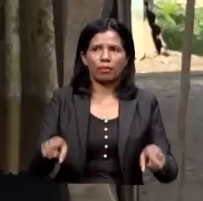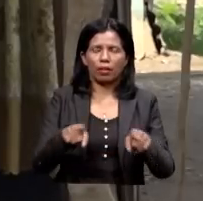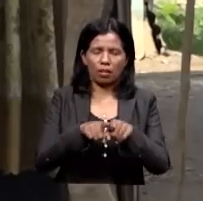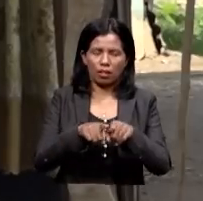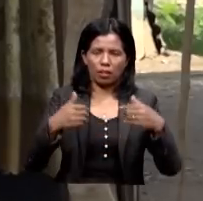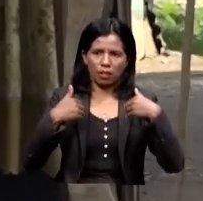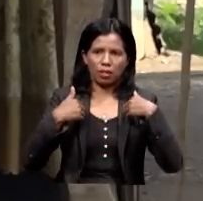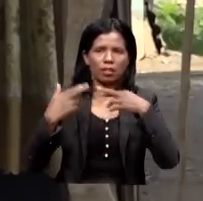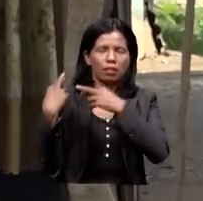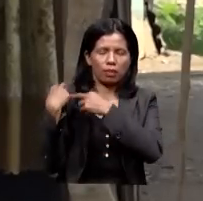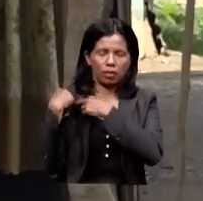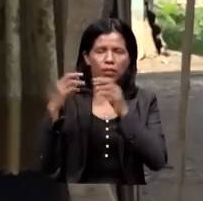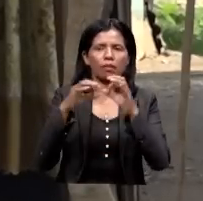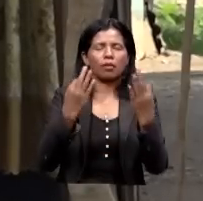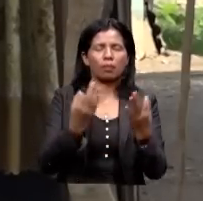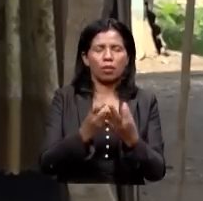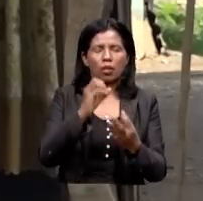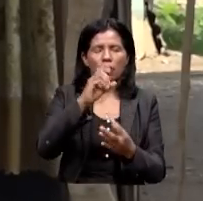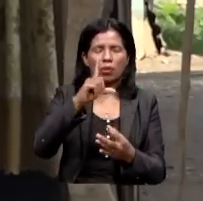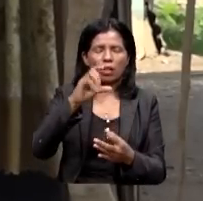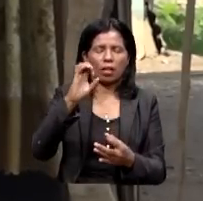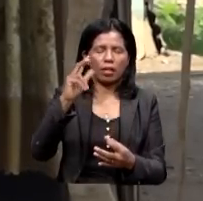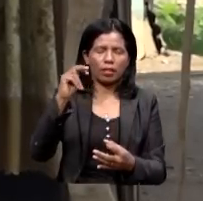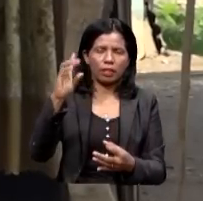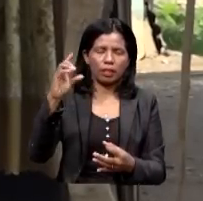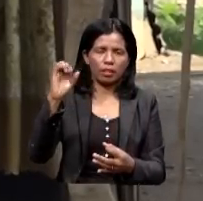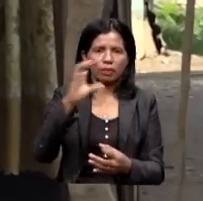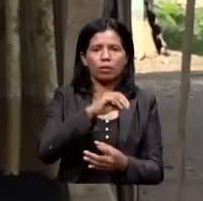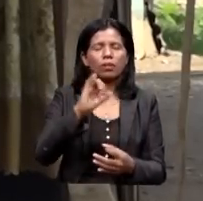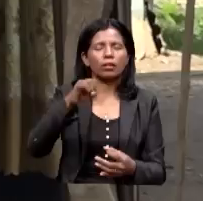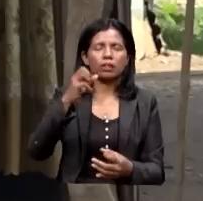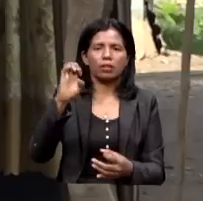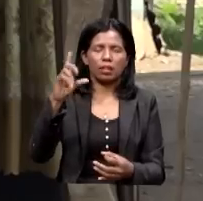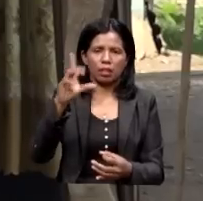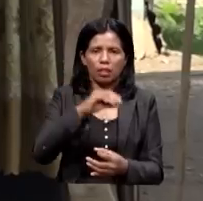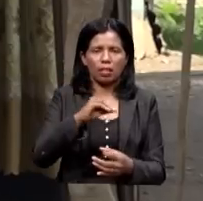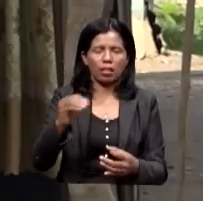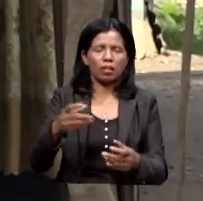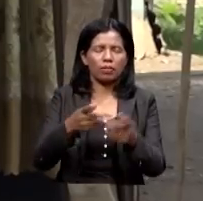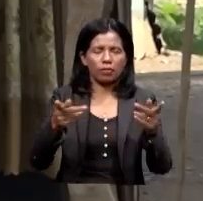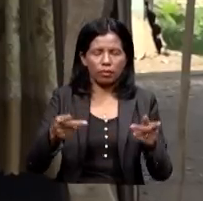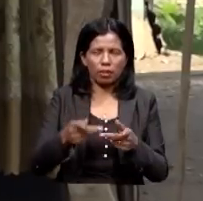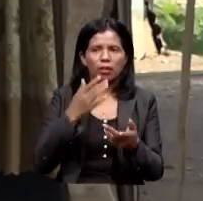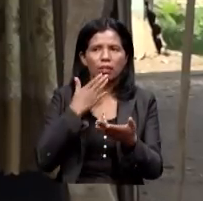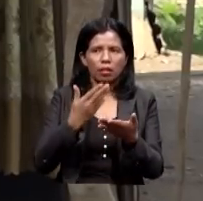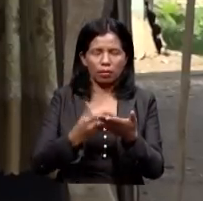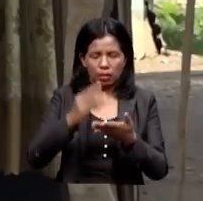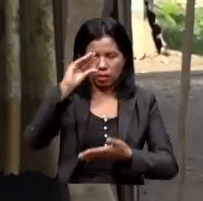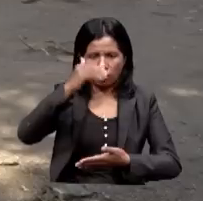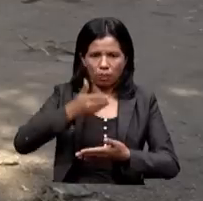responsável ba familia idane Olandino Nozelia la ihag pit atu foi la fatin digno banya oang naing